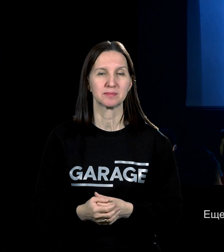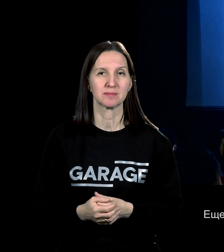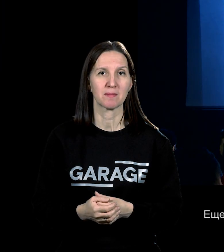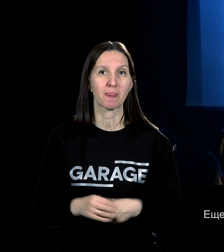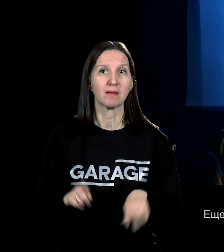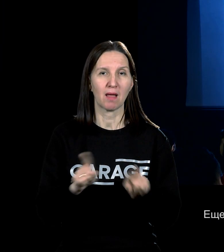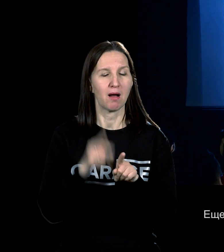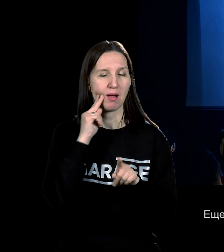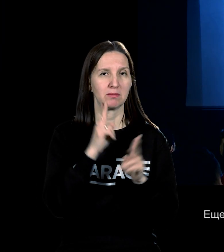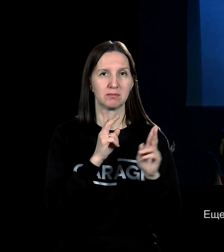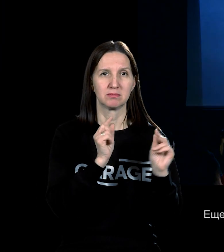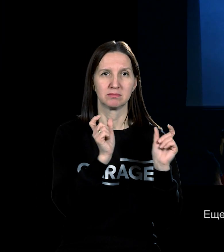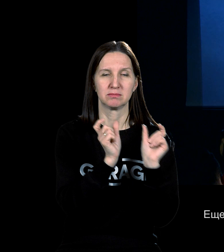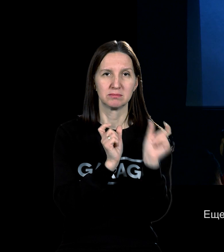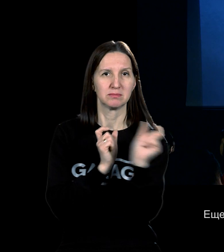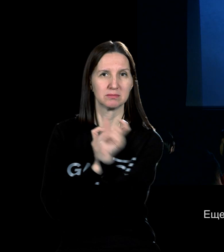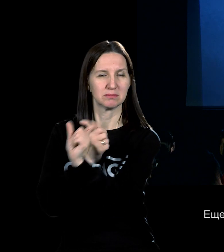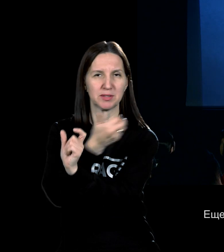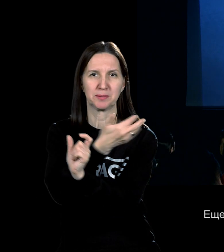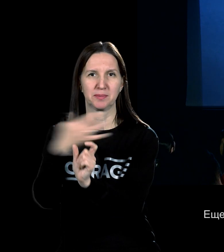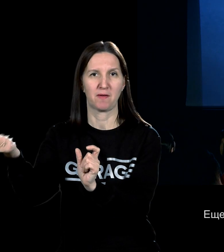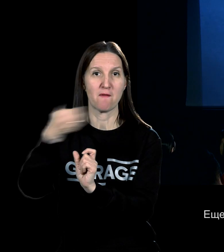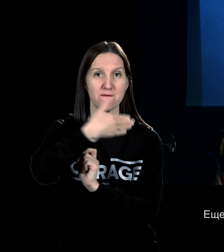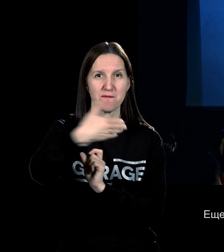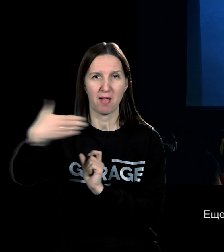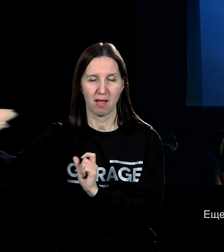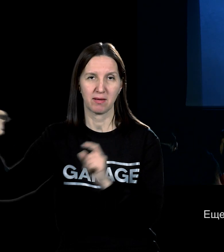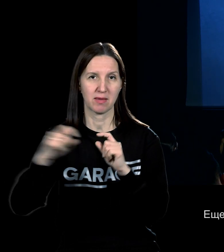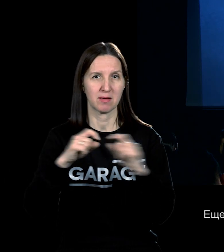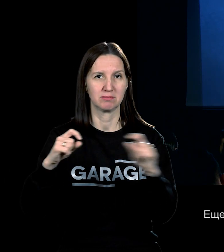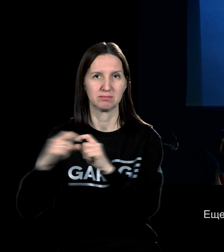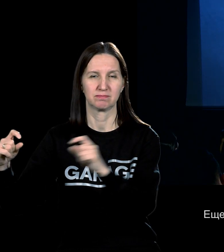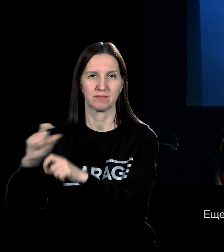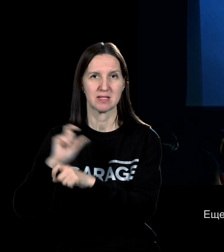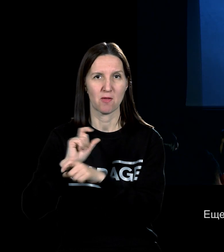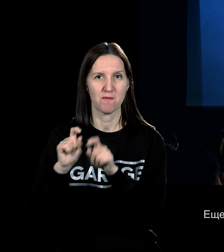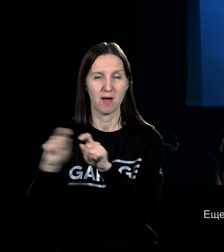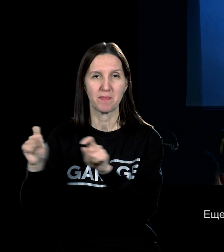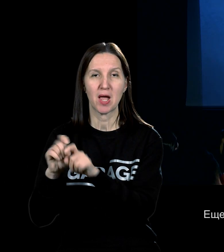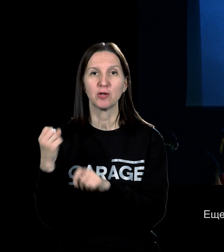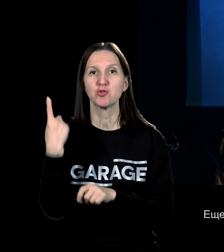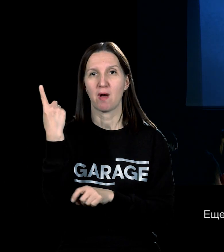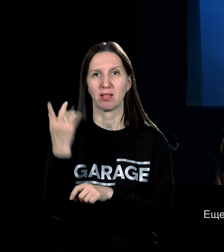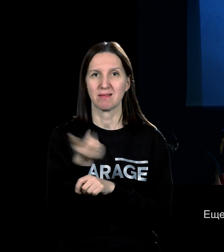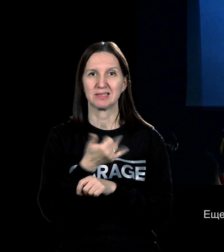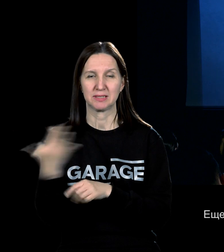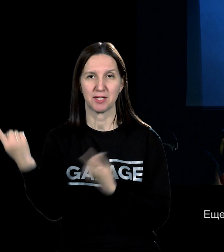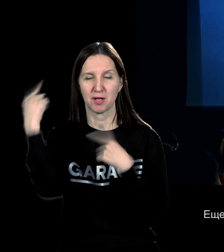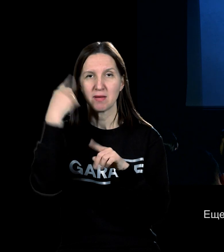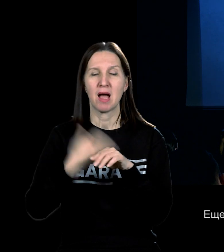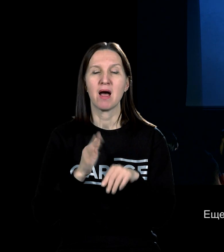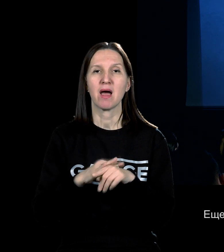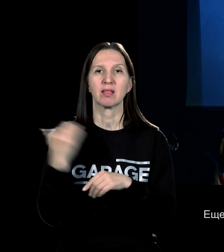Такая раскадровка этого самого флага-монумента. А еще одна серия посвящена Малевичу. Это